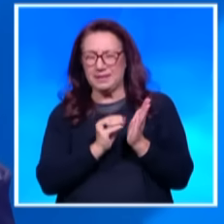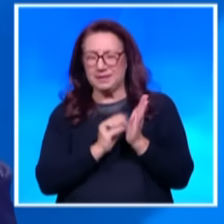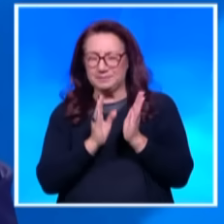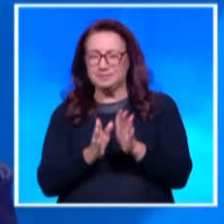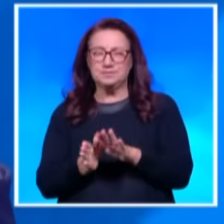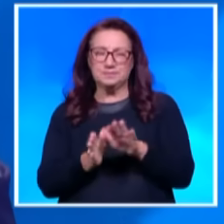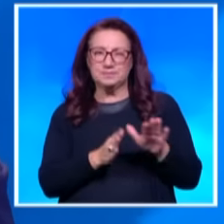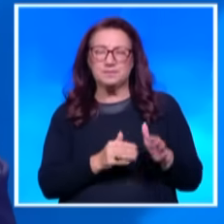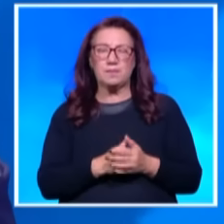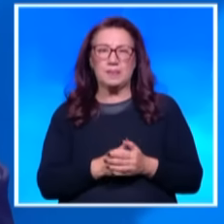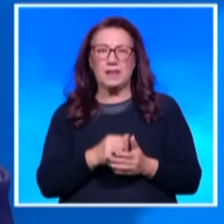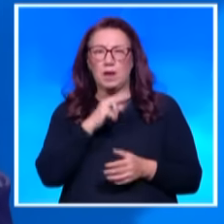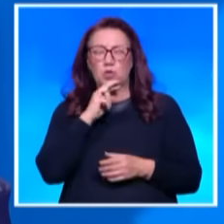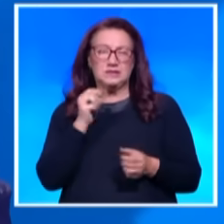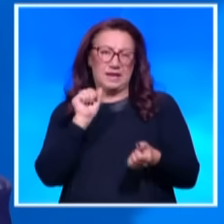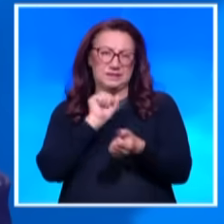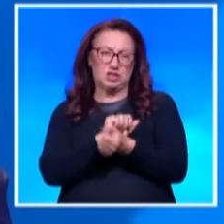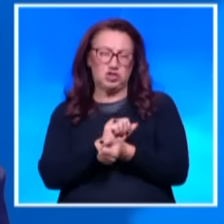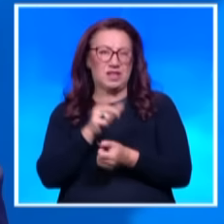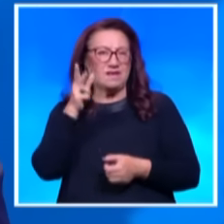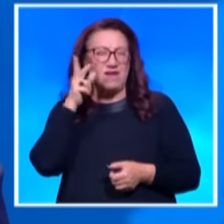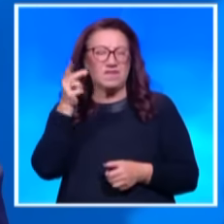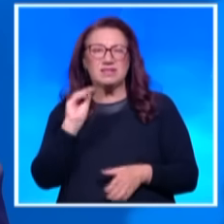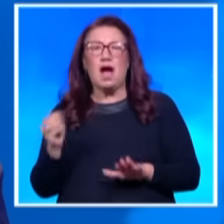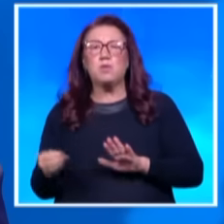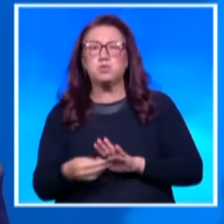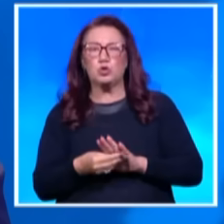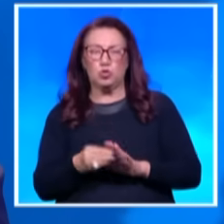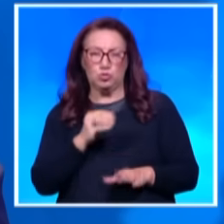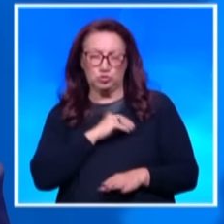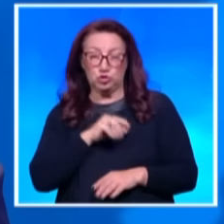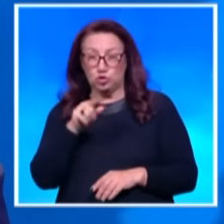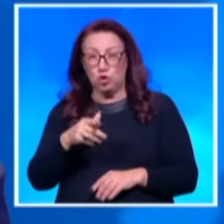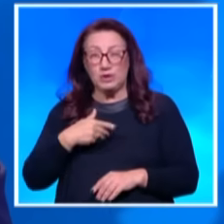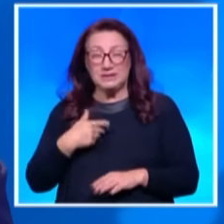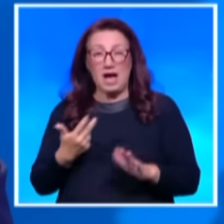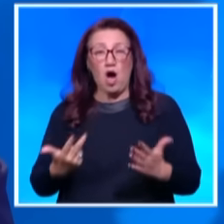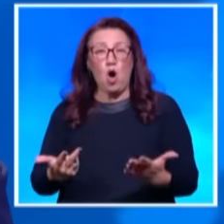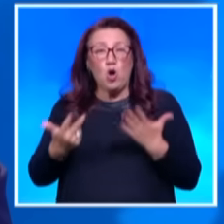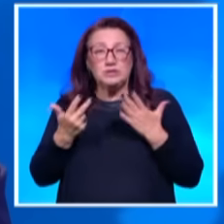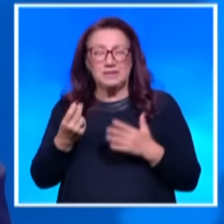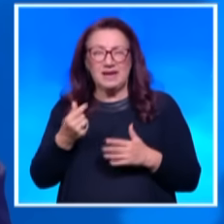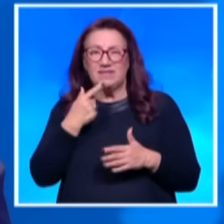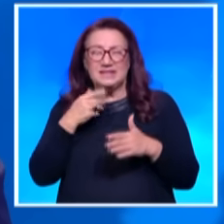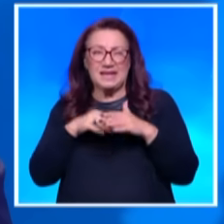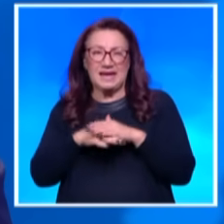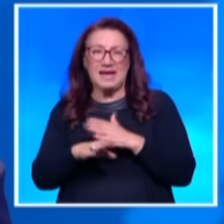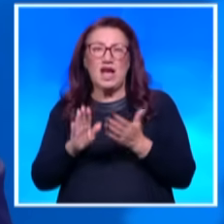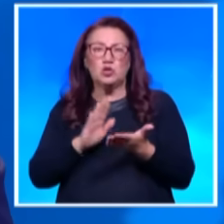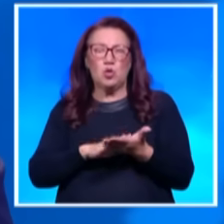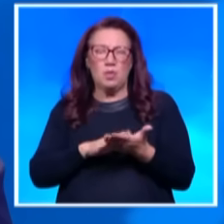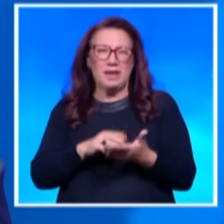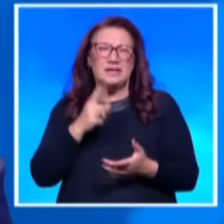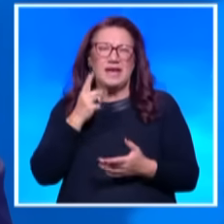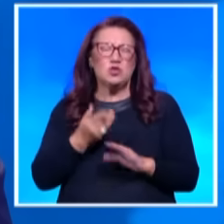Варна. 35-годишният служител на икономическата полиция поискал 8000 лева, за да укрие документи по